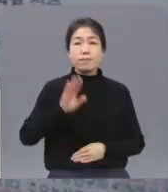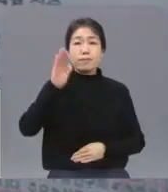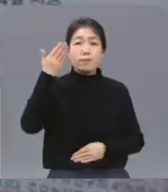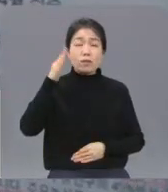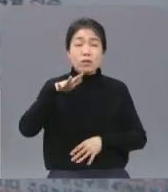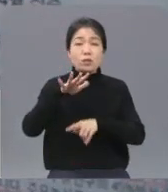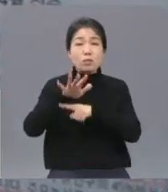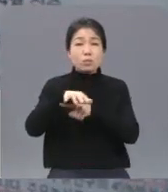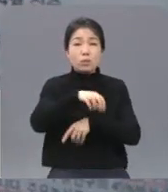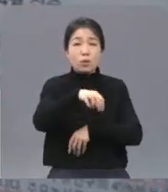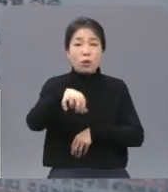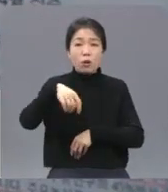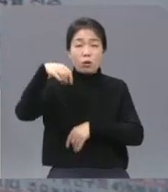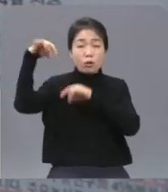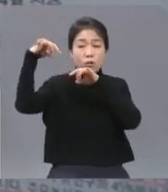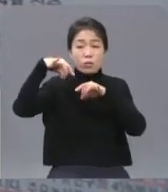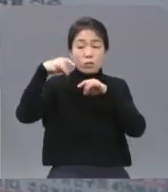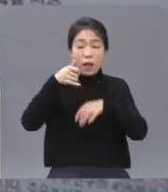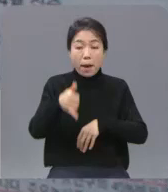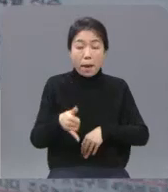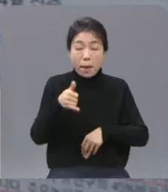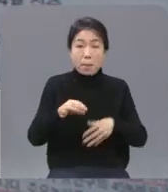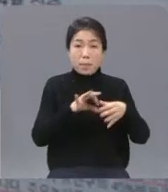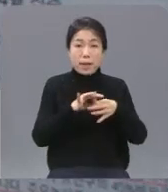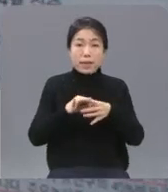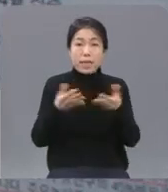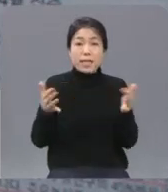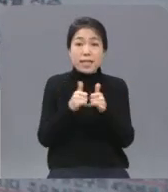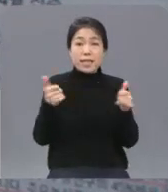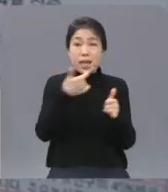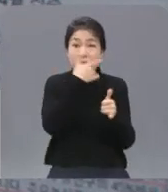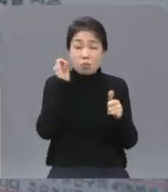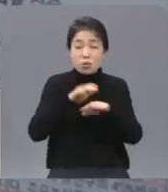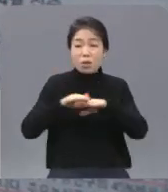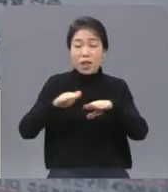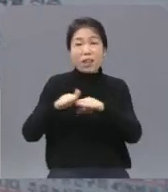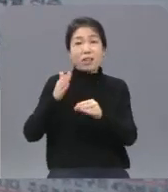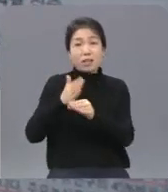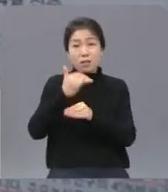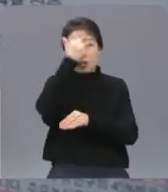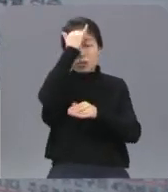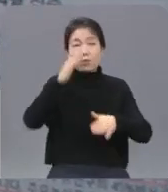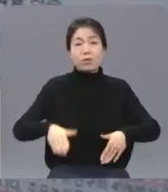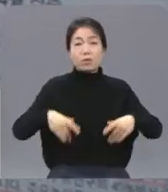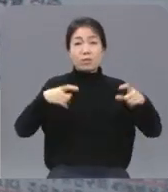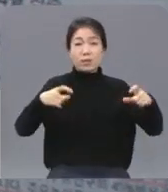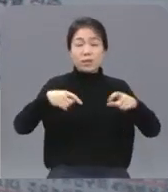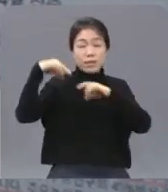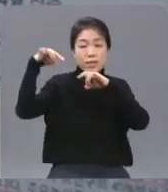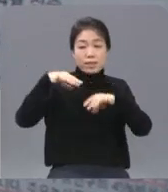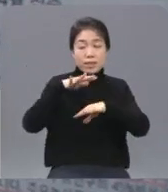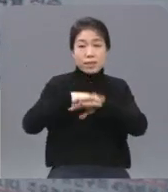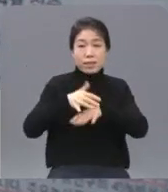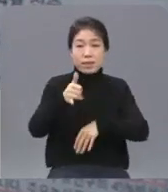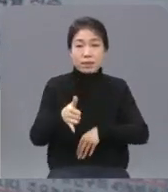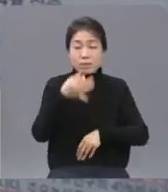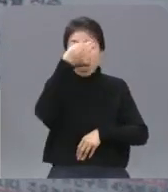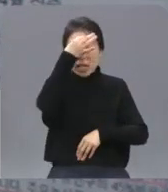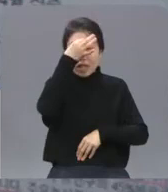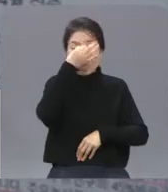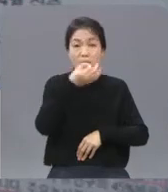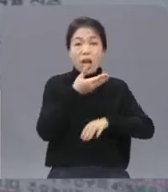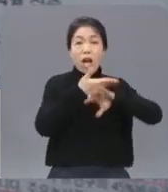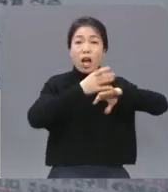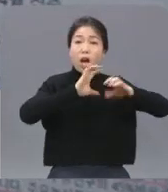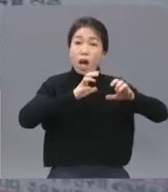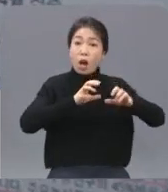요즘 농촌지역은 스마트팜을 통해 일수원 부족 문제를 해결하고 있죠 충청남도에서는 스마트팜 기술을 해외시장